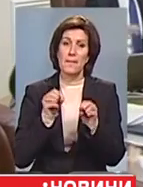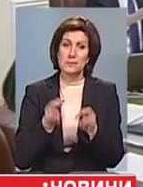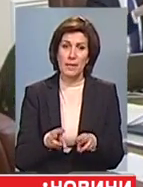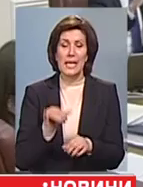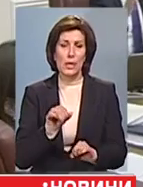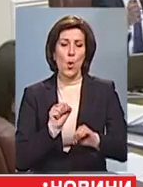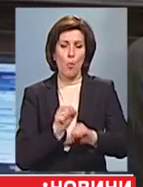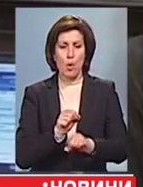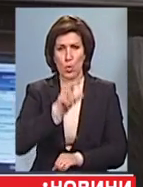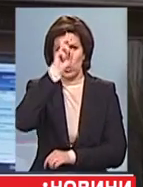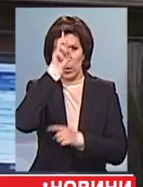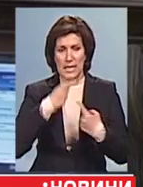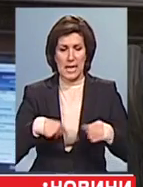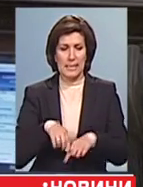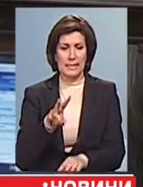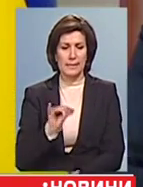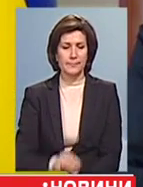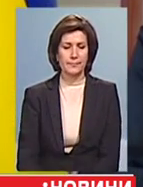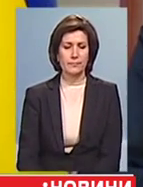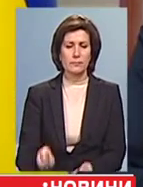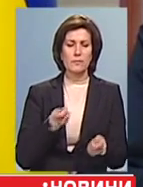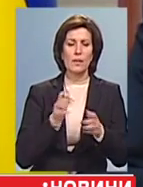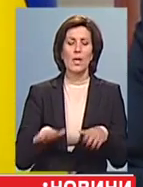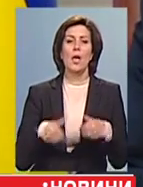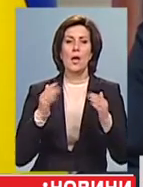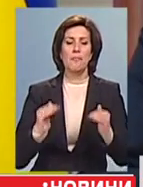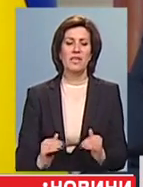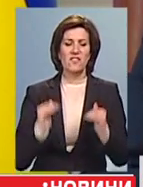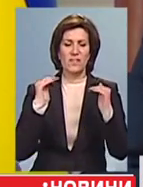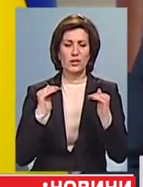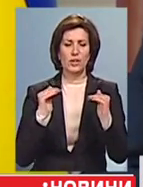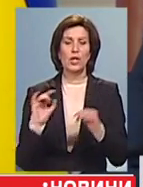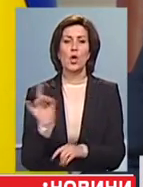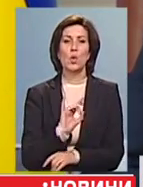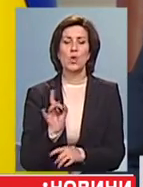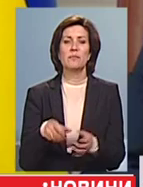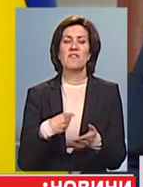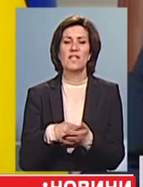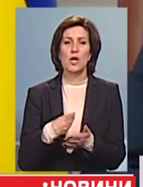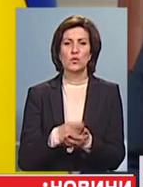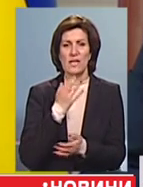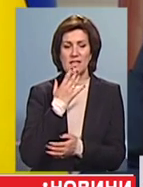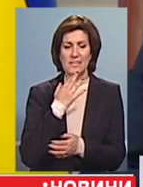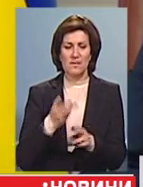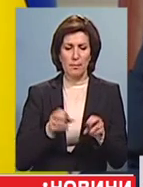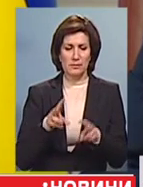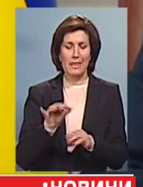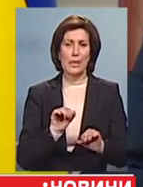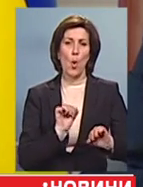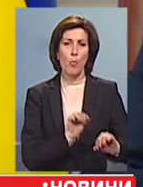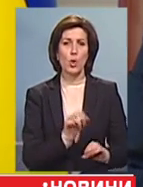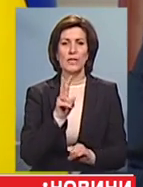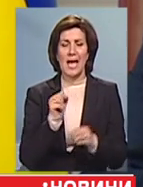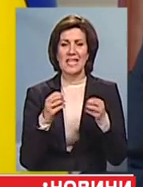безпеку та оборону країни. Уряд пропонує підвищити розмір фінансування національної безпеки і